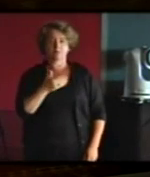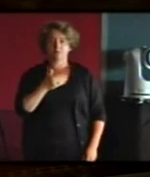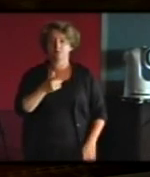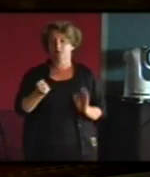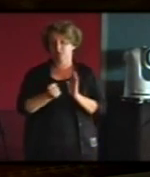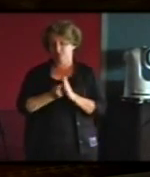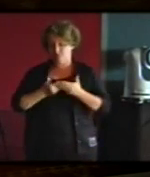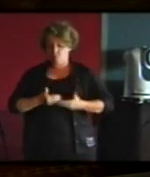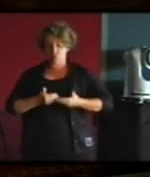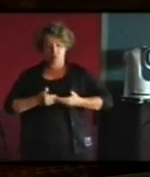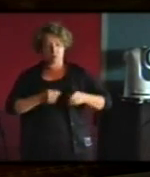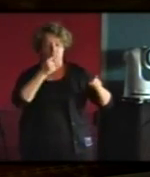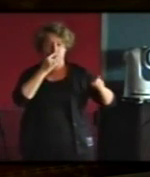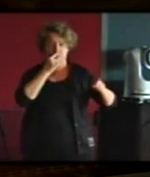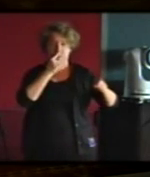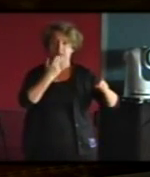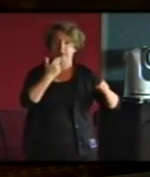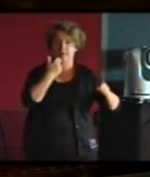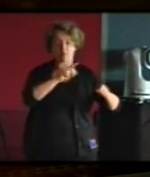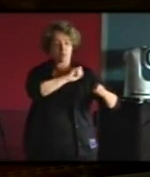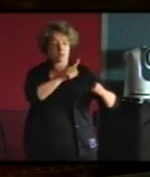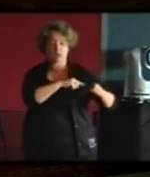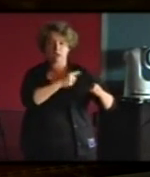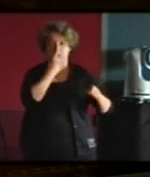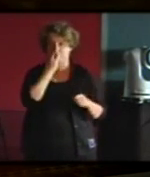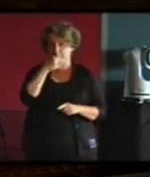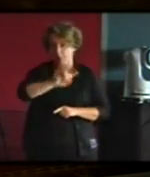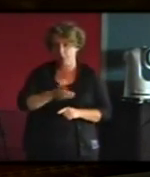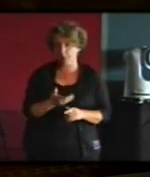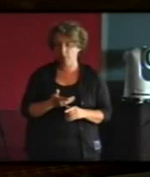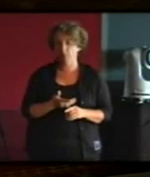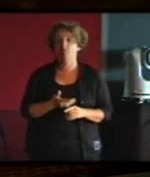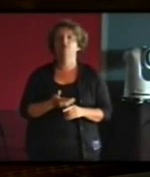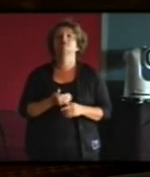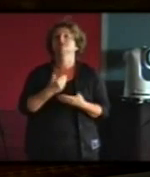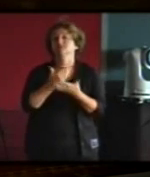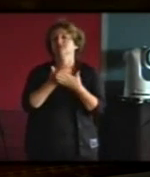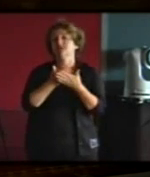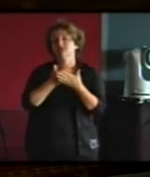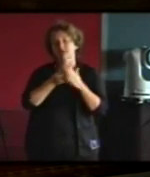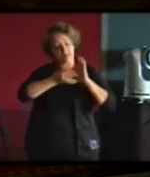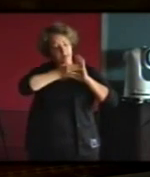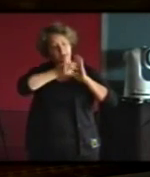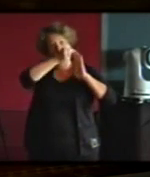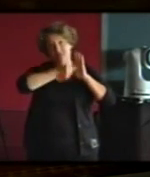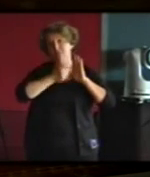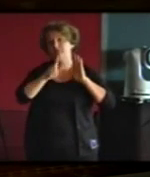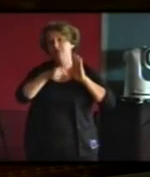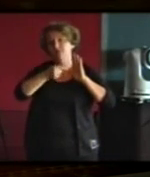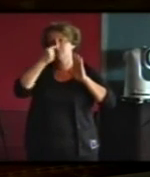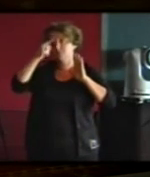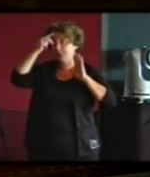aujourd'hui efficient sur le plan énergétique, c'est-à-dire qu'il a un label, parce que c'est comme ça qu'on le fait, c'est idiot, mais c'est comme ça,